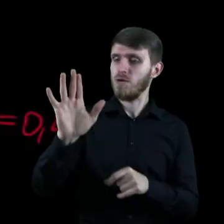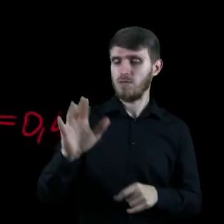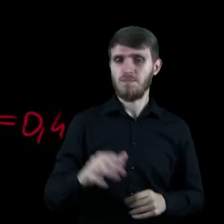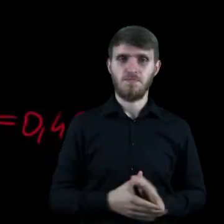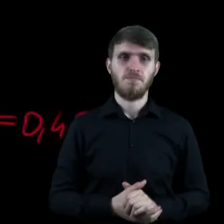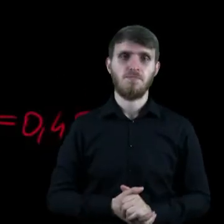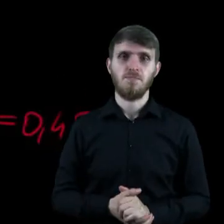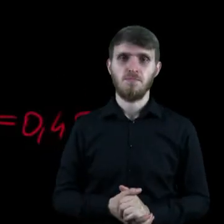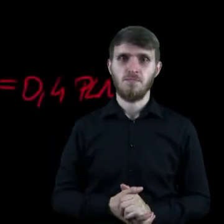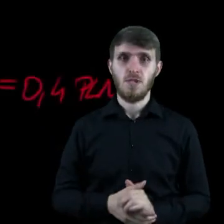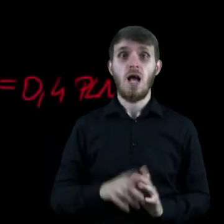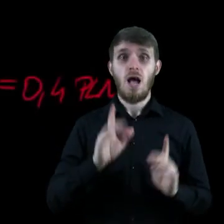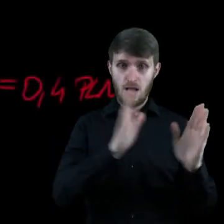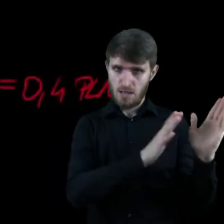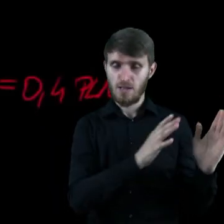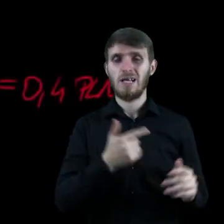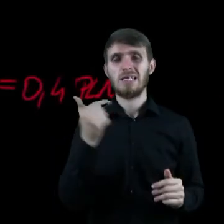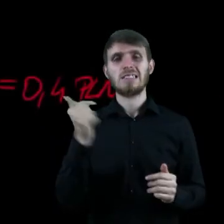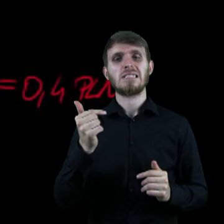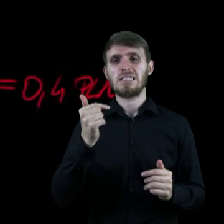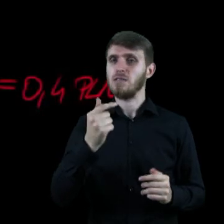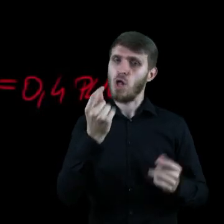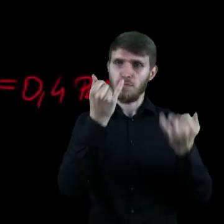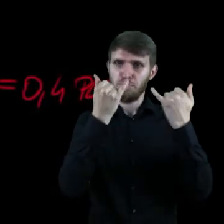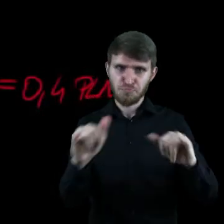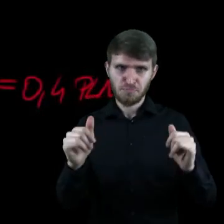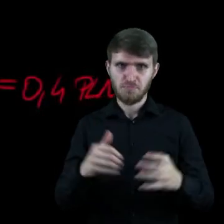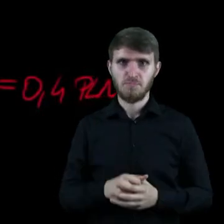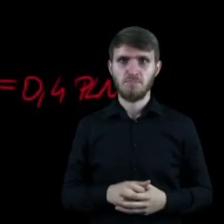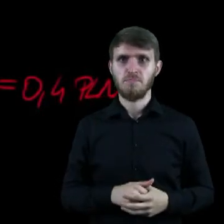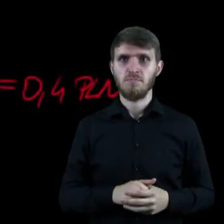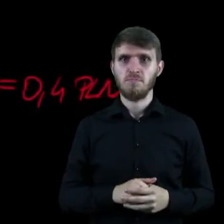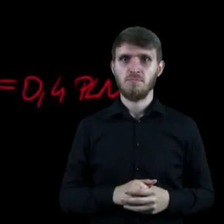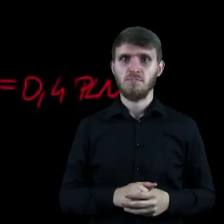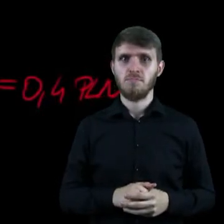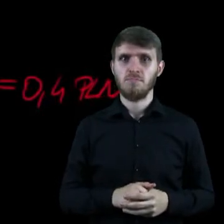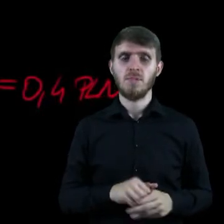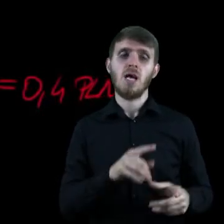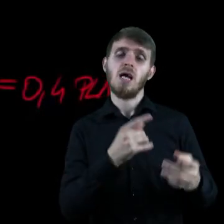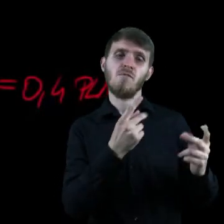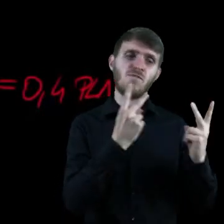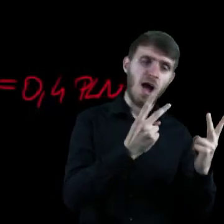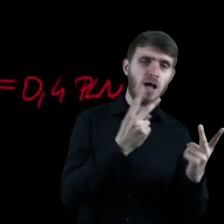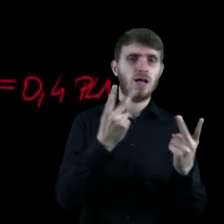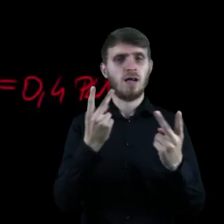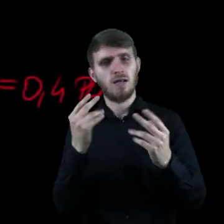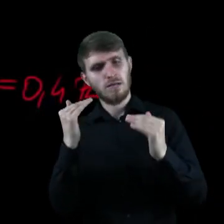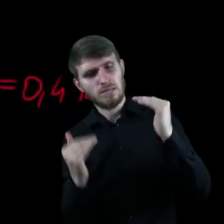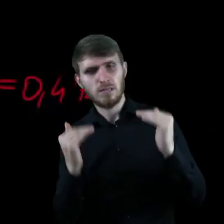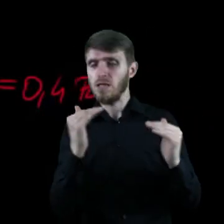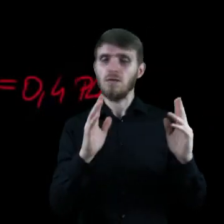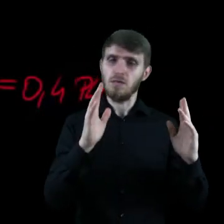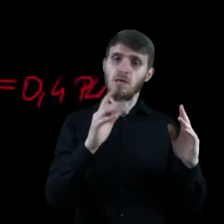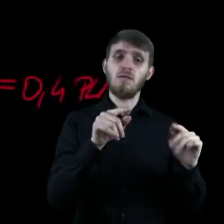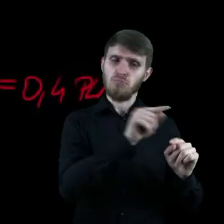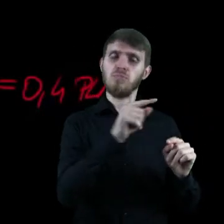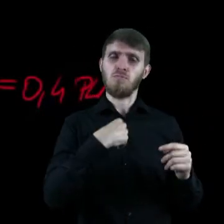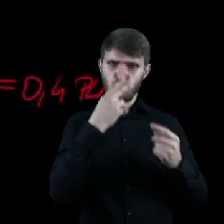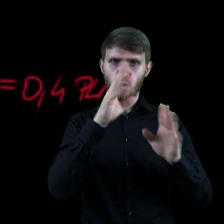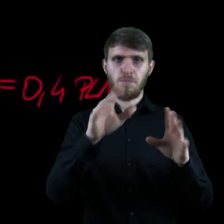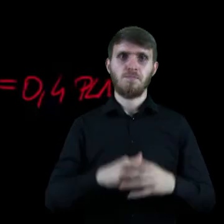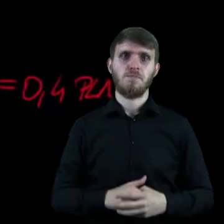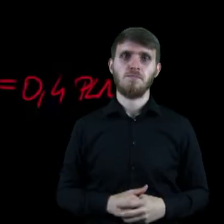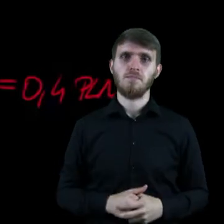zamian za prawo własności. W przypadku zobowiązań jest nieco inaczej, bo mamy do czynienia, czy możemy mieć do czynienia z